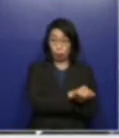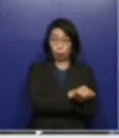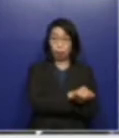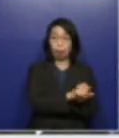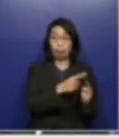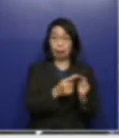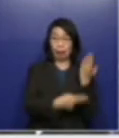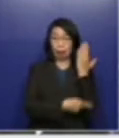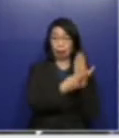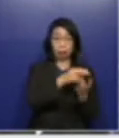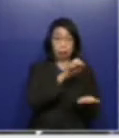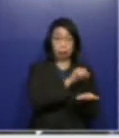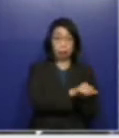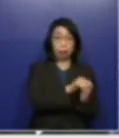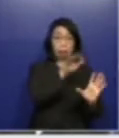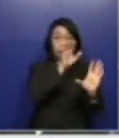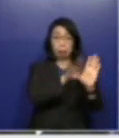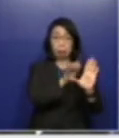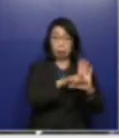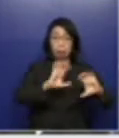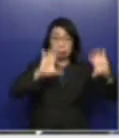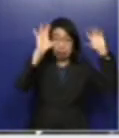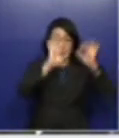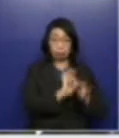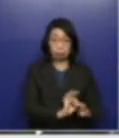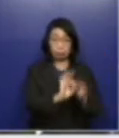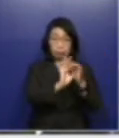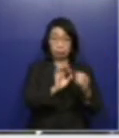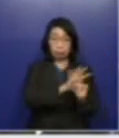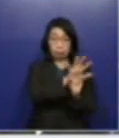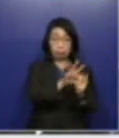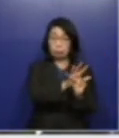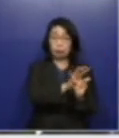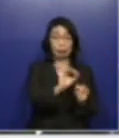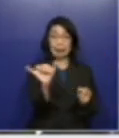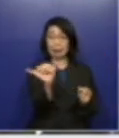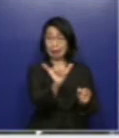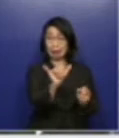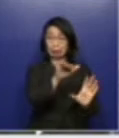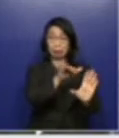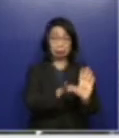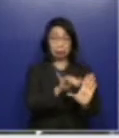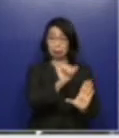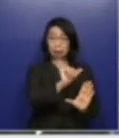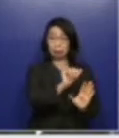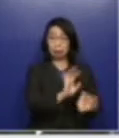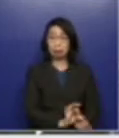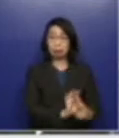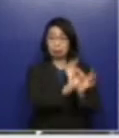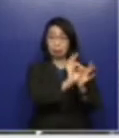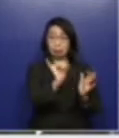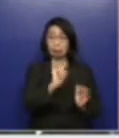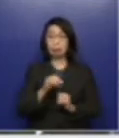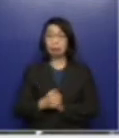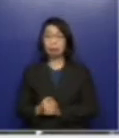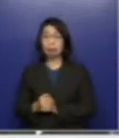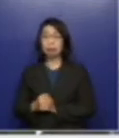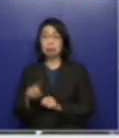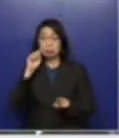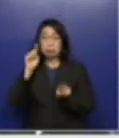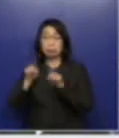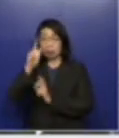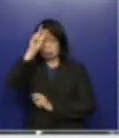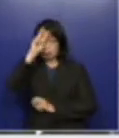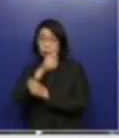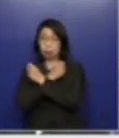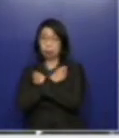เตทควอรันทีนหรือการสถานที่กักกันของรัฐกำหนดให้เช่นเดียวกับที่ระยองครับโรงแรมที่นายทหารค